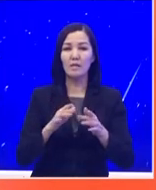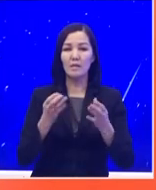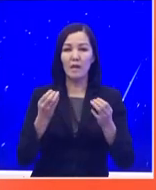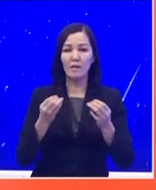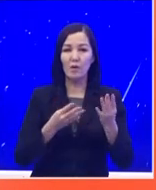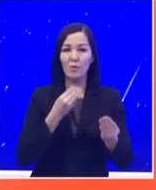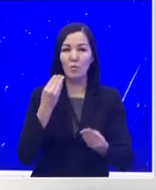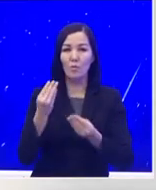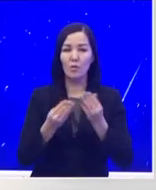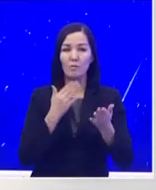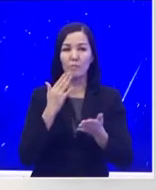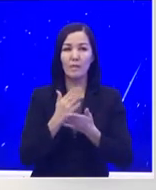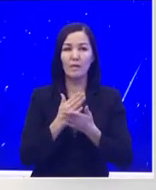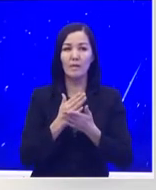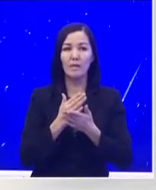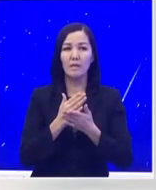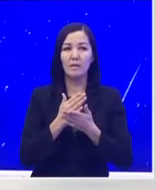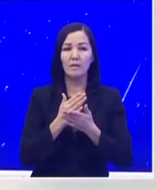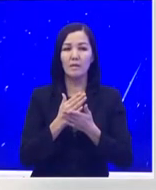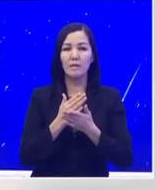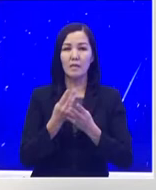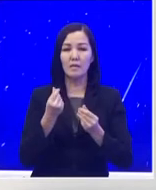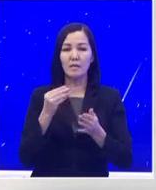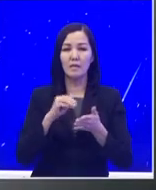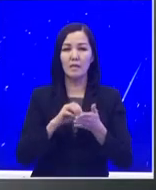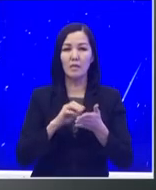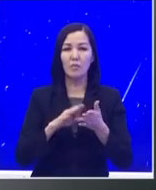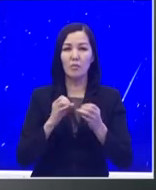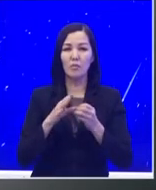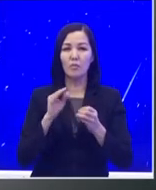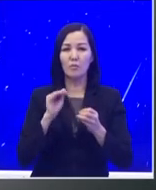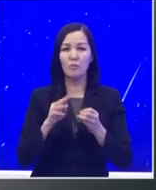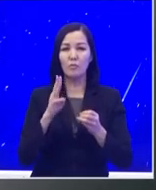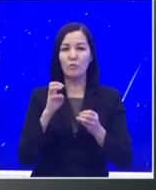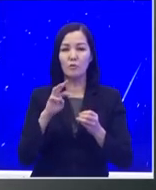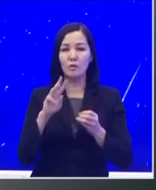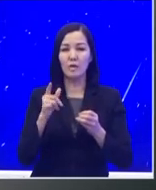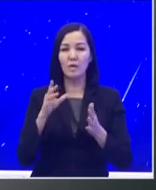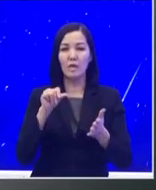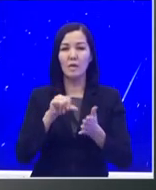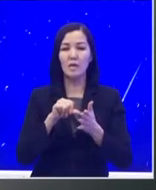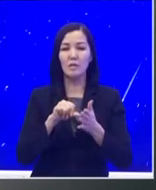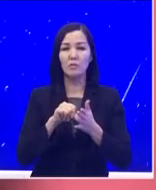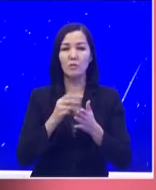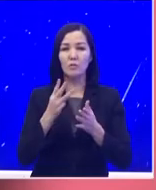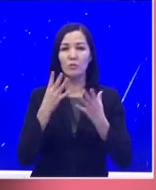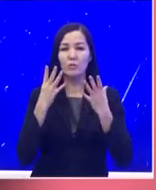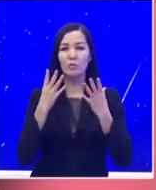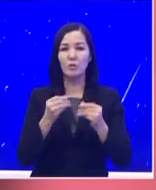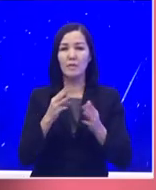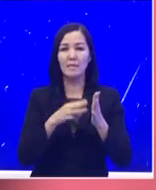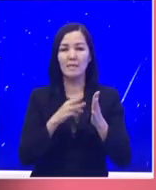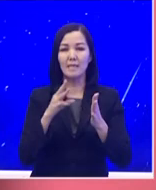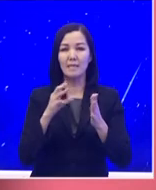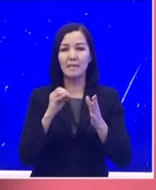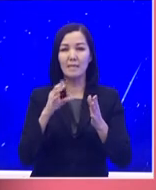бір құмар ойын бар. Талапқа сәйкес тіркелу соммасы 14300 теңге. Қатысушының қаражаты 3 күннен кейін 8 есеге